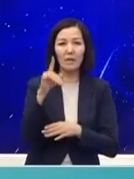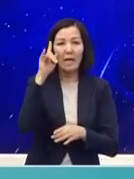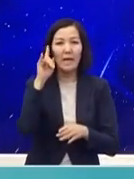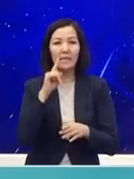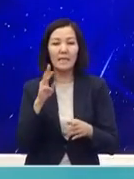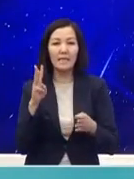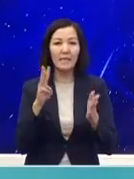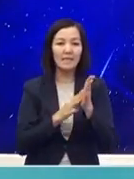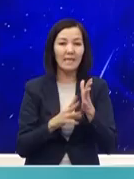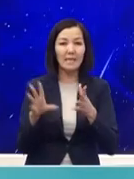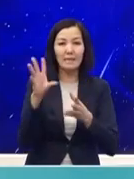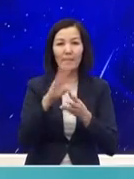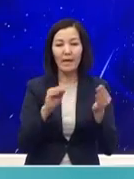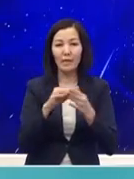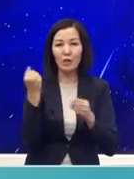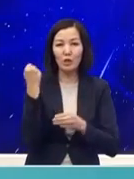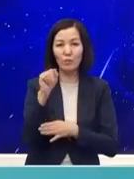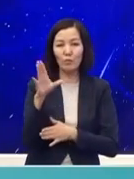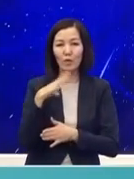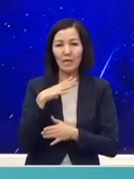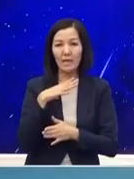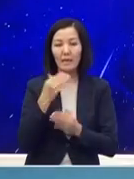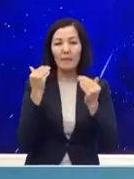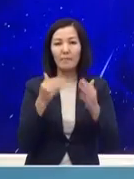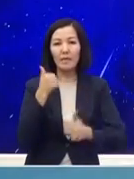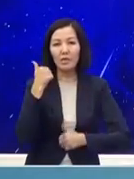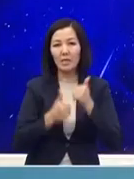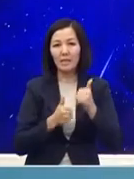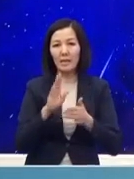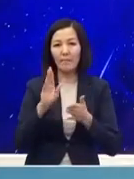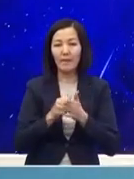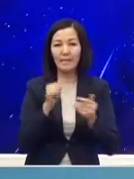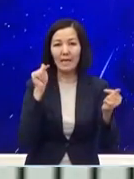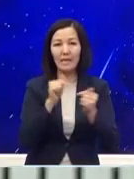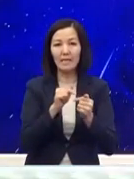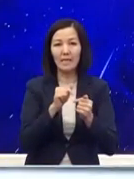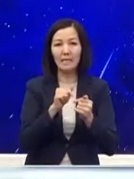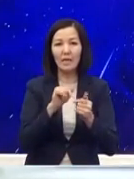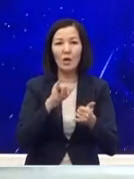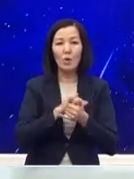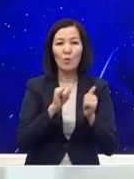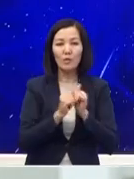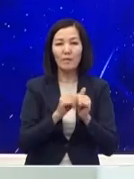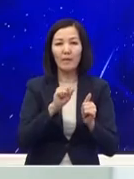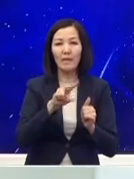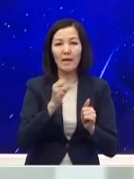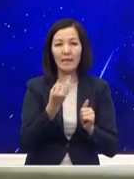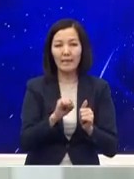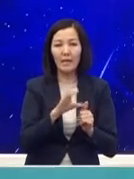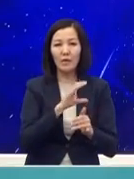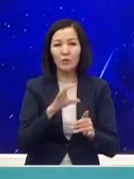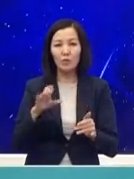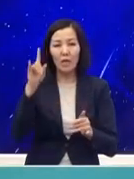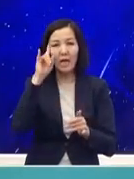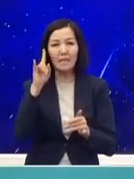Қазақстанның 8 мәрте чемпион атанған. Жетісулықтардың биылғы жарыстағы басты қарсыласы Өскеменнің Алтайы мен солтүстік